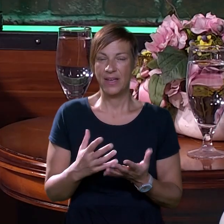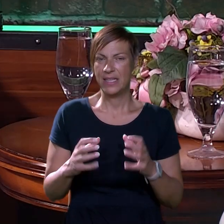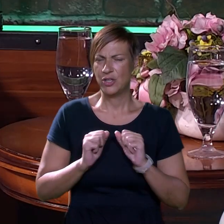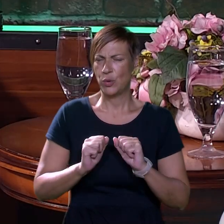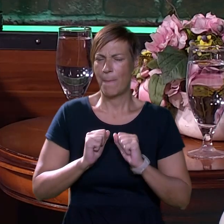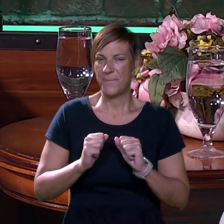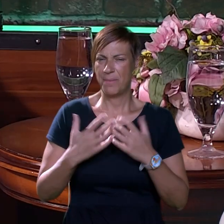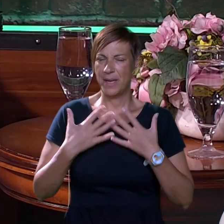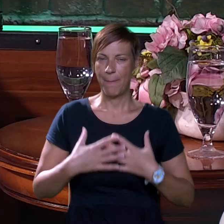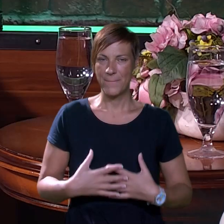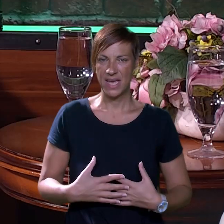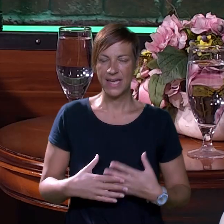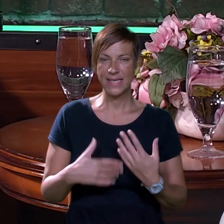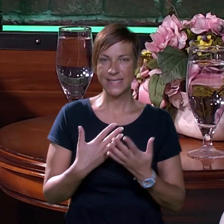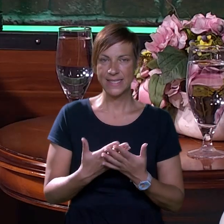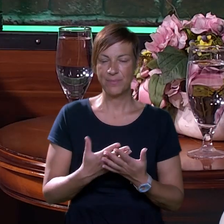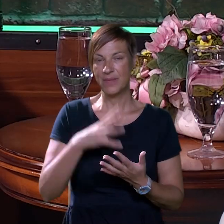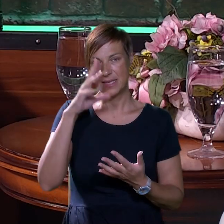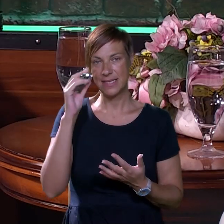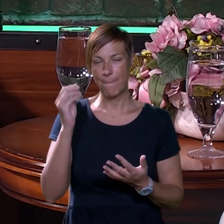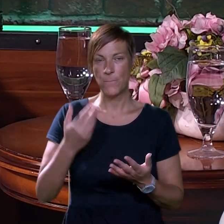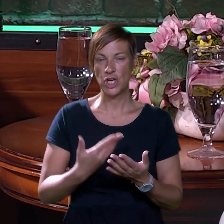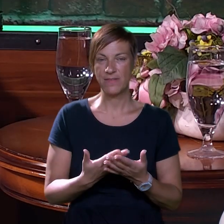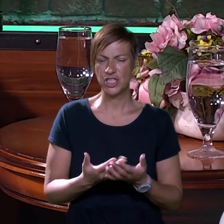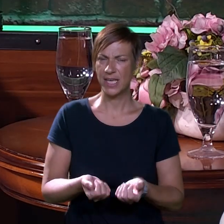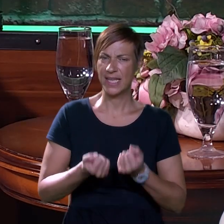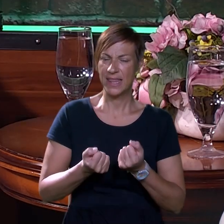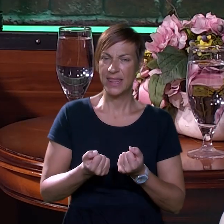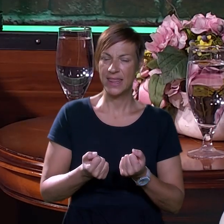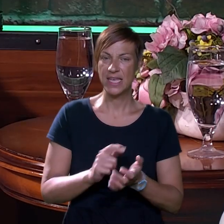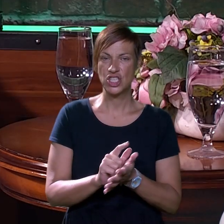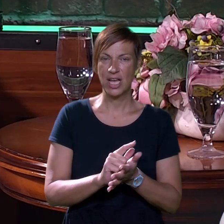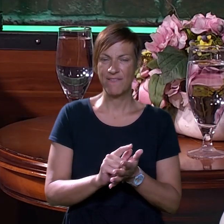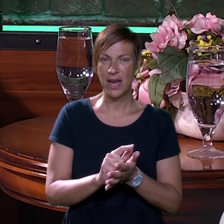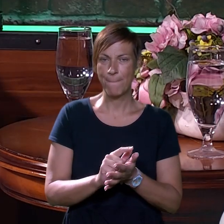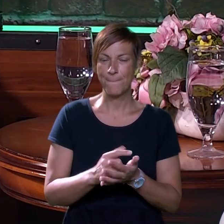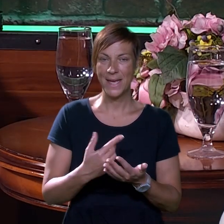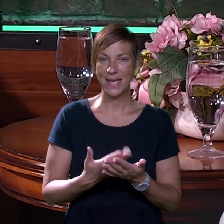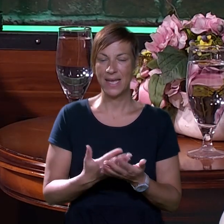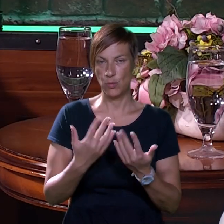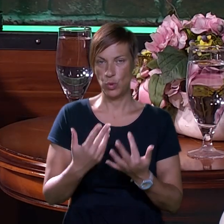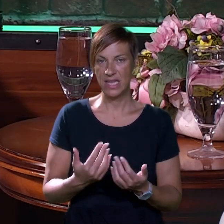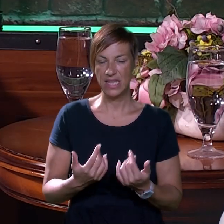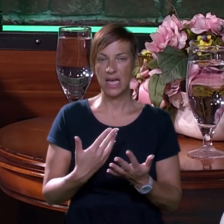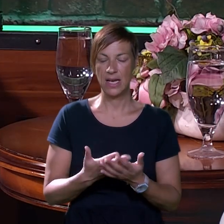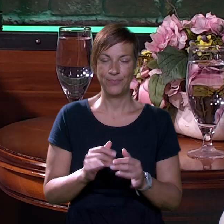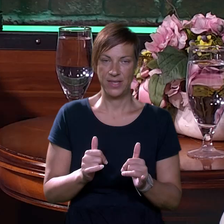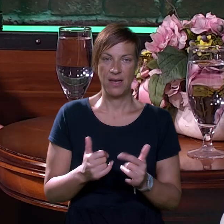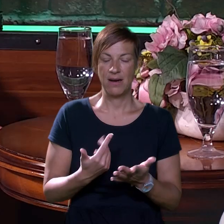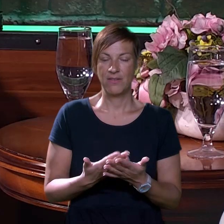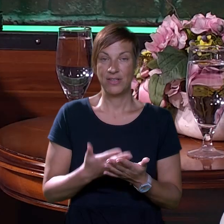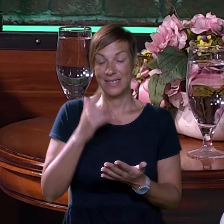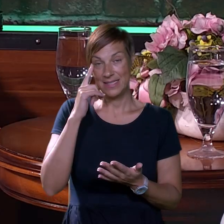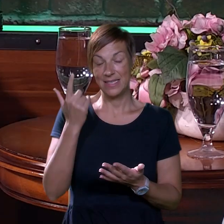nekakav obrambeni mehanizam da zaboraviš neke teške trenutke u detalje. Naravno